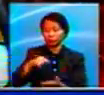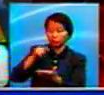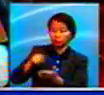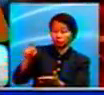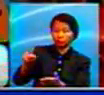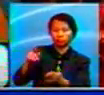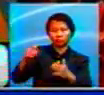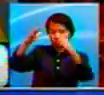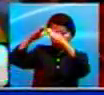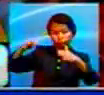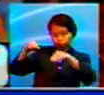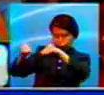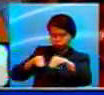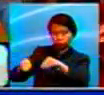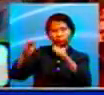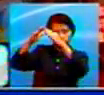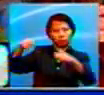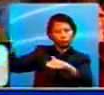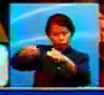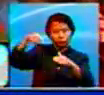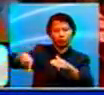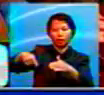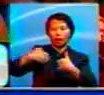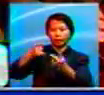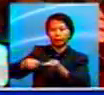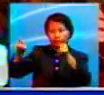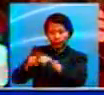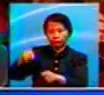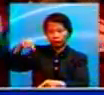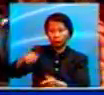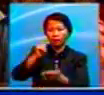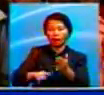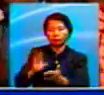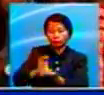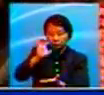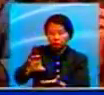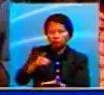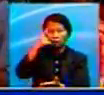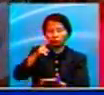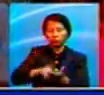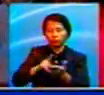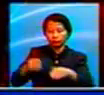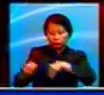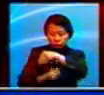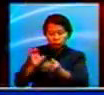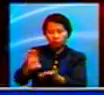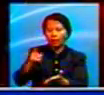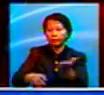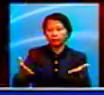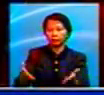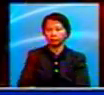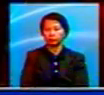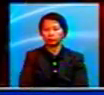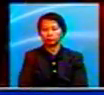under one roof punya explanation. Kita tahu apa-apa yang berlaku sini, apa dia invest, what we can invest. Bagi saya